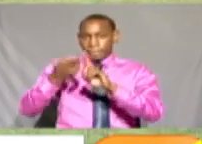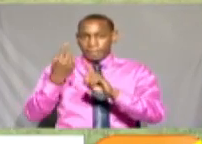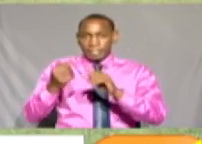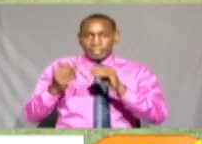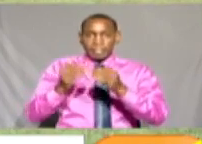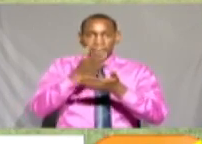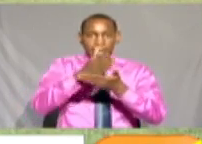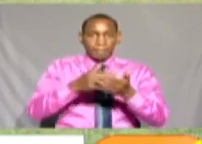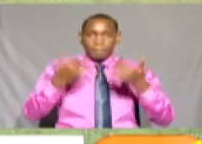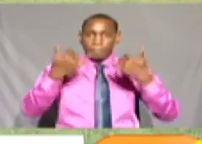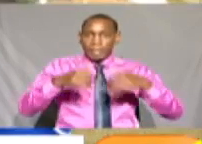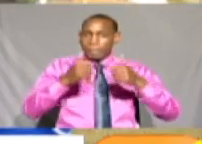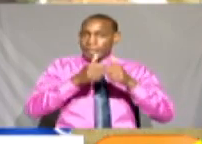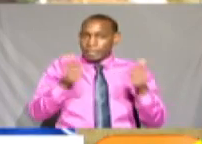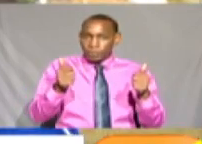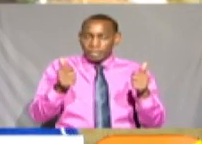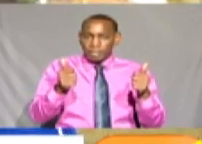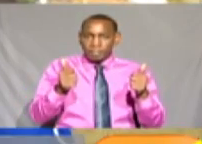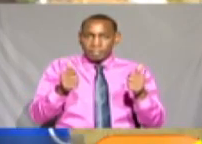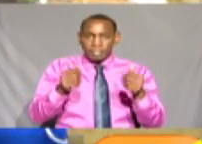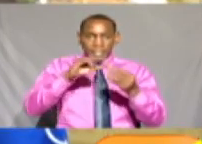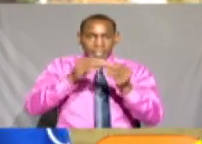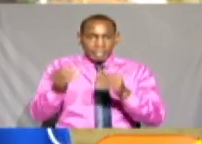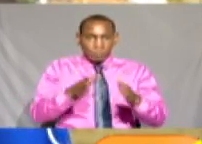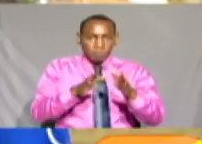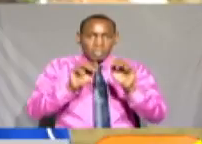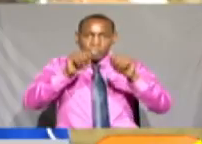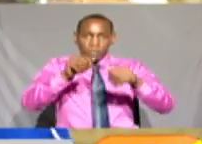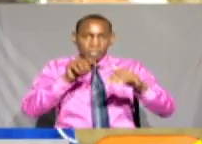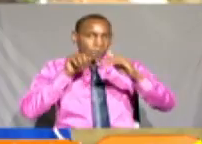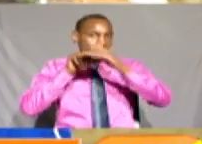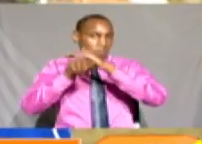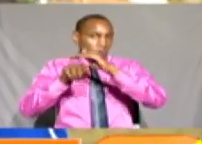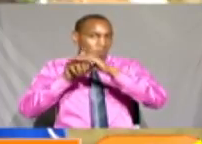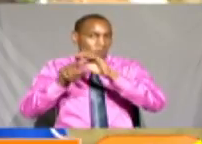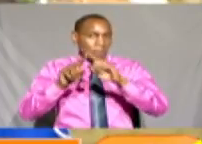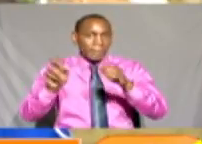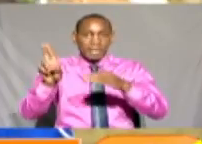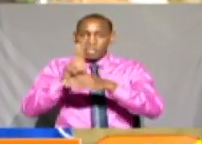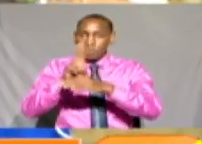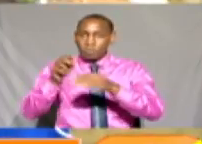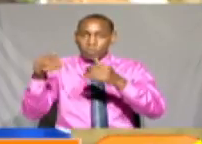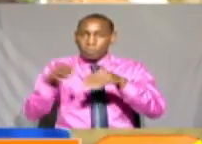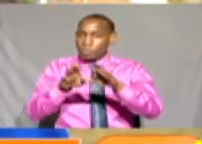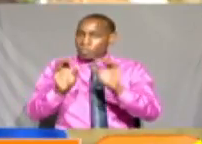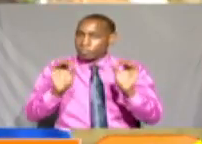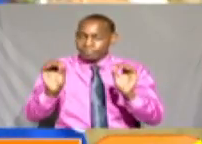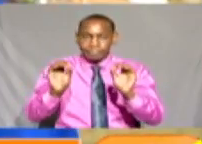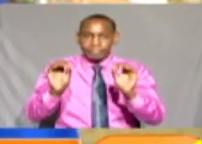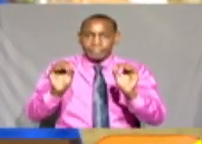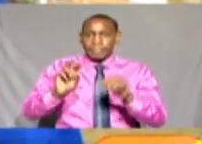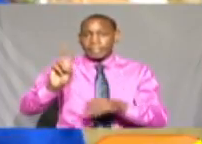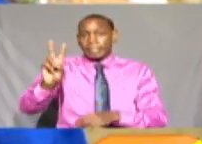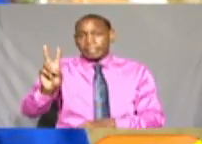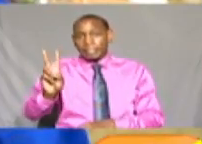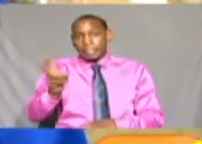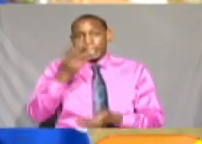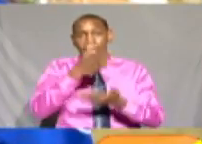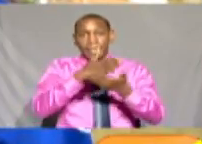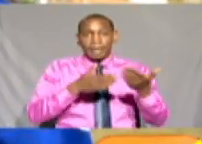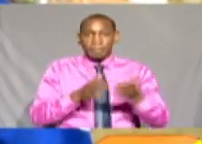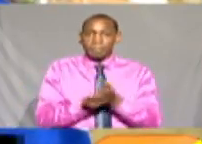tumecheza vizuri sana, tumetengeza nafasi nzuri za kuweza kufunga lakini hatukuweza kuzichukua zile nafasi. Kipindi cha